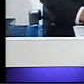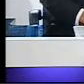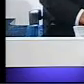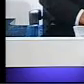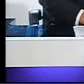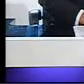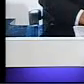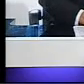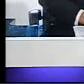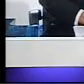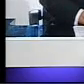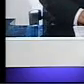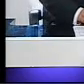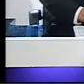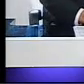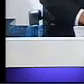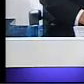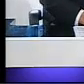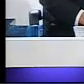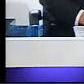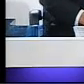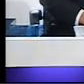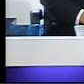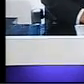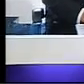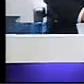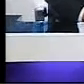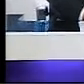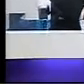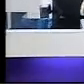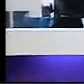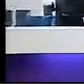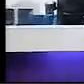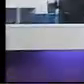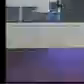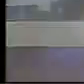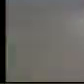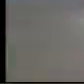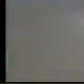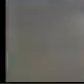ำหรับการติดตามรับชมคุณชินนันท์ผมธีระและทีมข่าวทุกคนลาไปก่อนสวัสดีครับ สวัสดีค่ะ